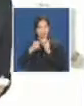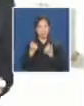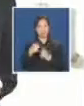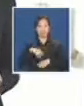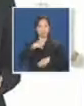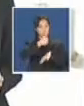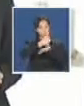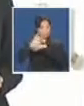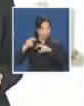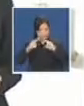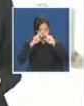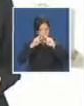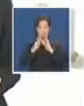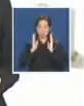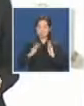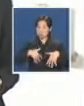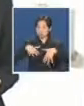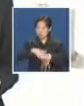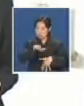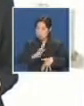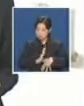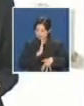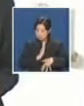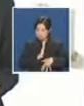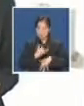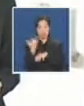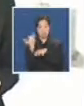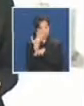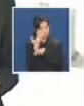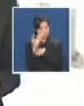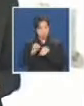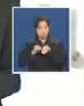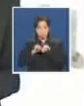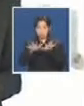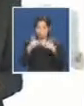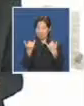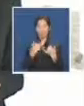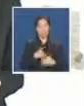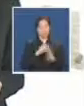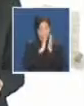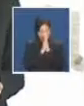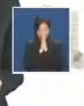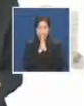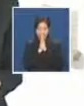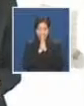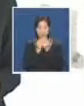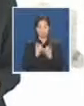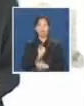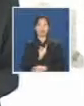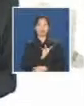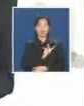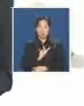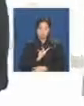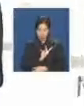เกียรติท่านสื่อมวลชนท่านผู้ชมที่กำลังรับชมการถ่ายทอดสดผ่านทางสถานีโทรทัศน์ NBTค่ะเราสองคนมีความ